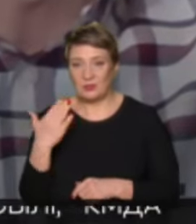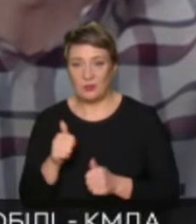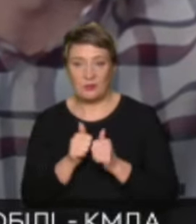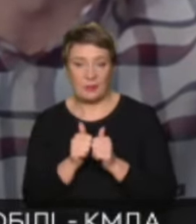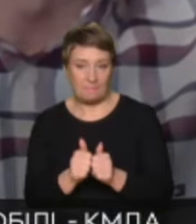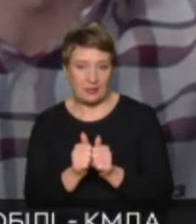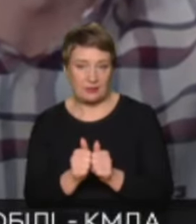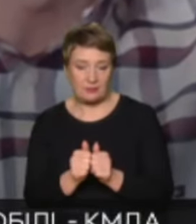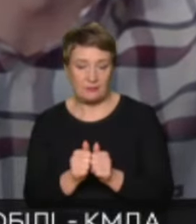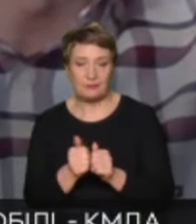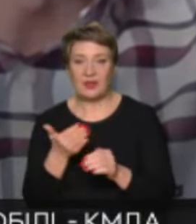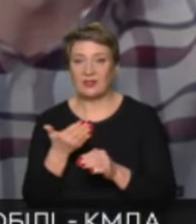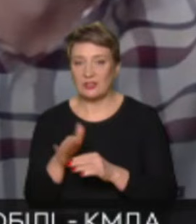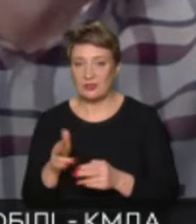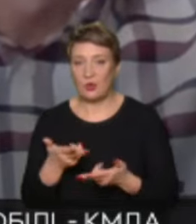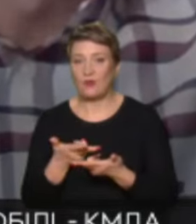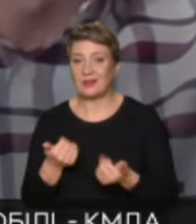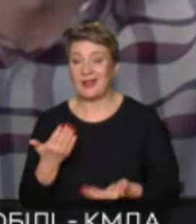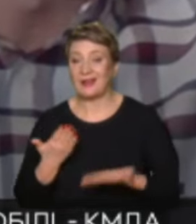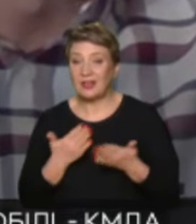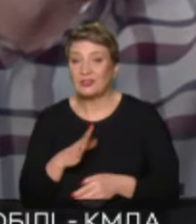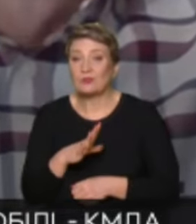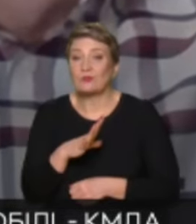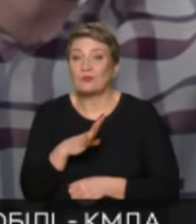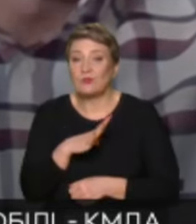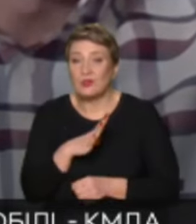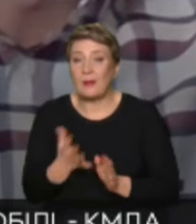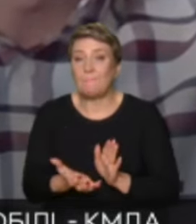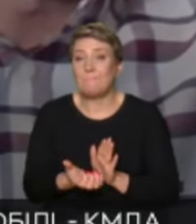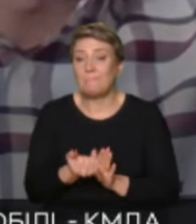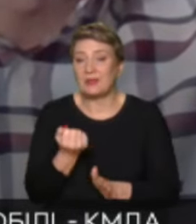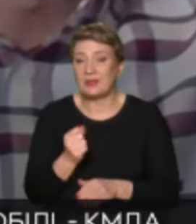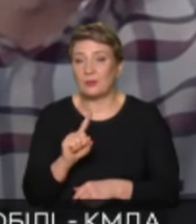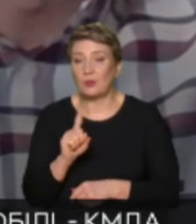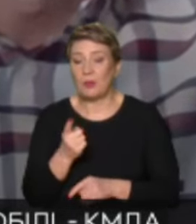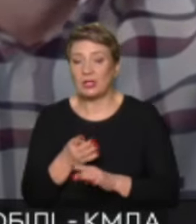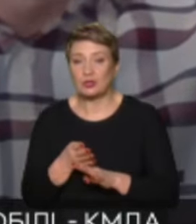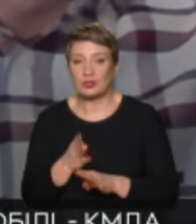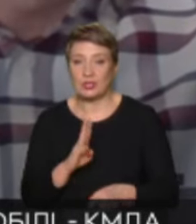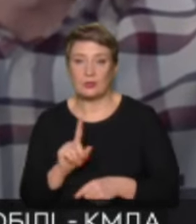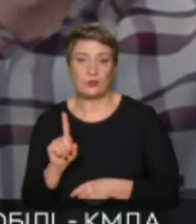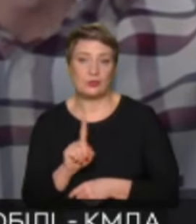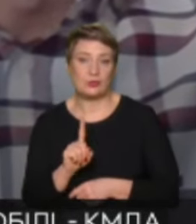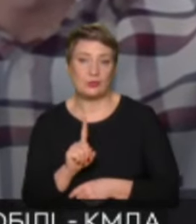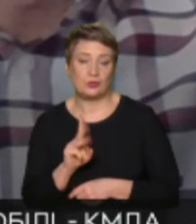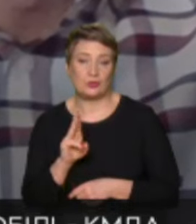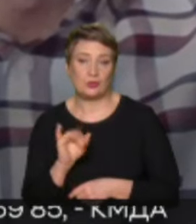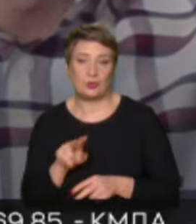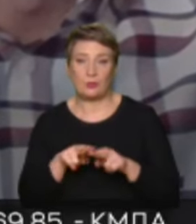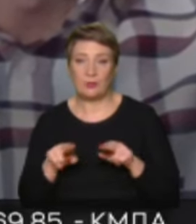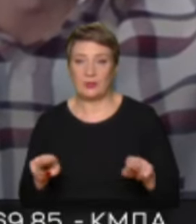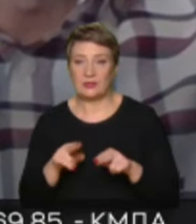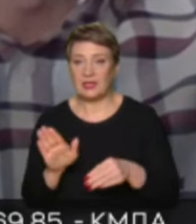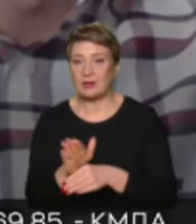Частково так, тому що якби ми мали цю підтримку, в першу чергу, щодо пропорційного